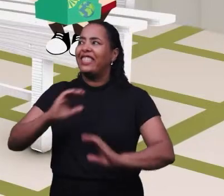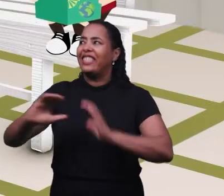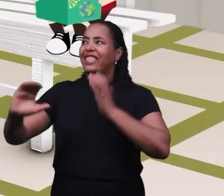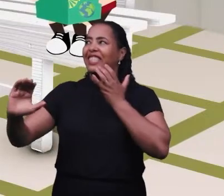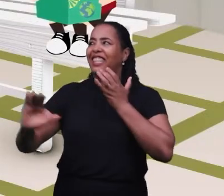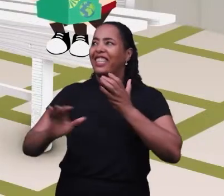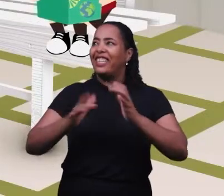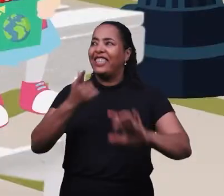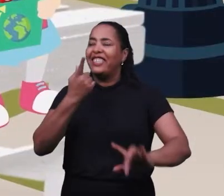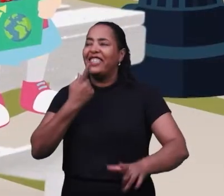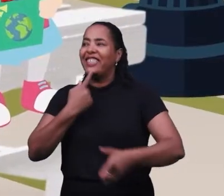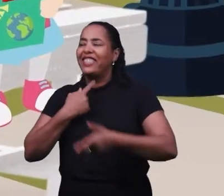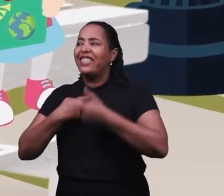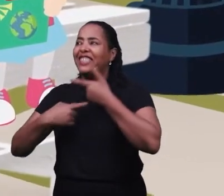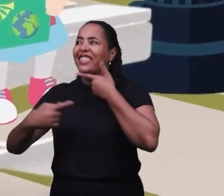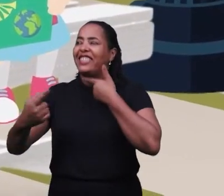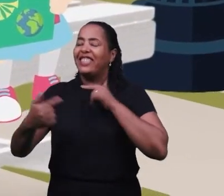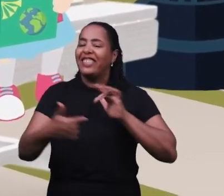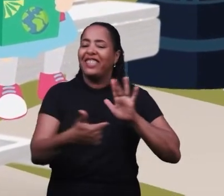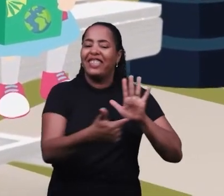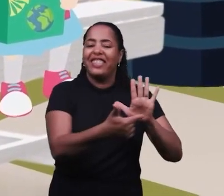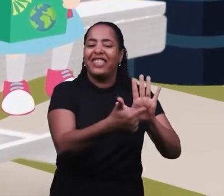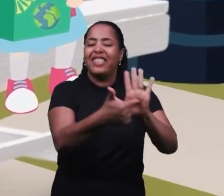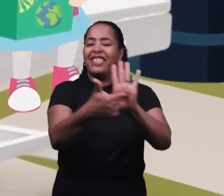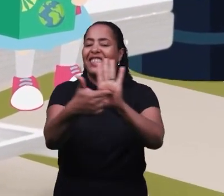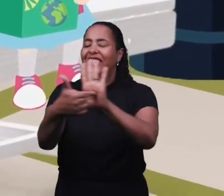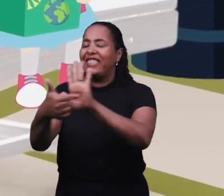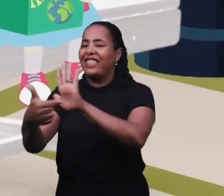cantar, eu quero